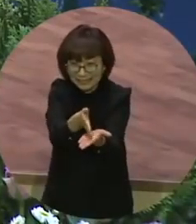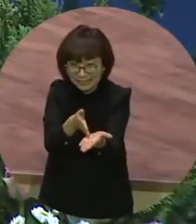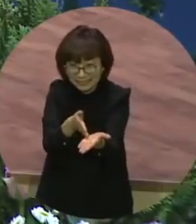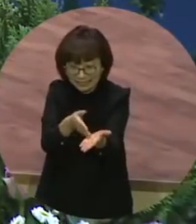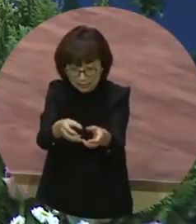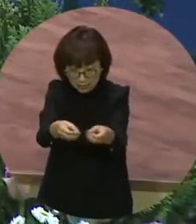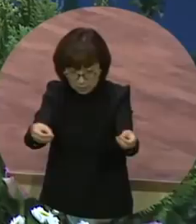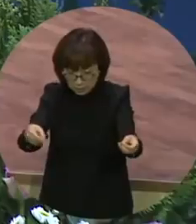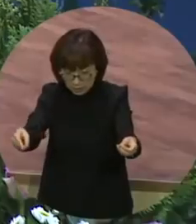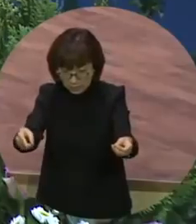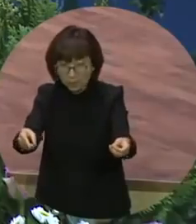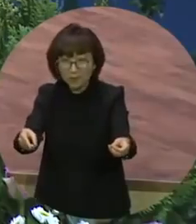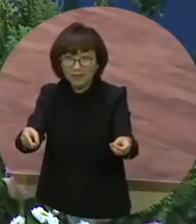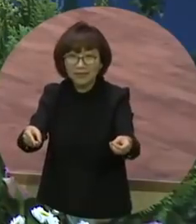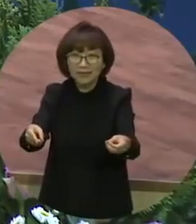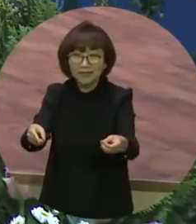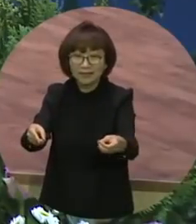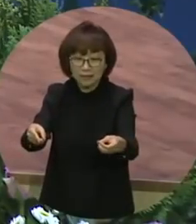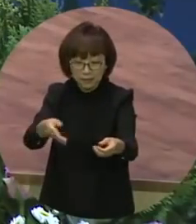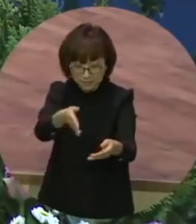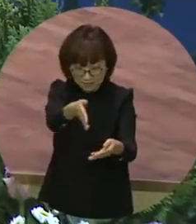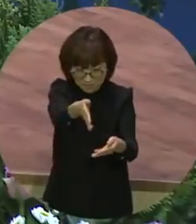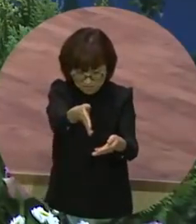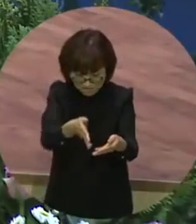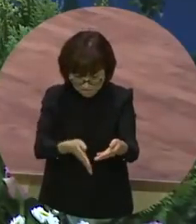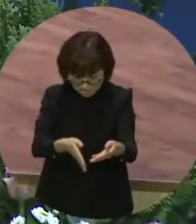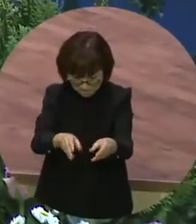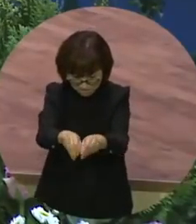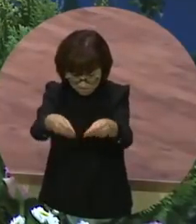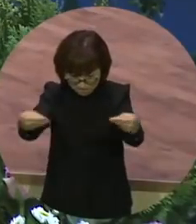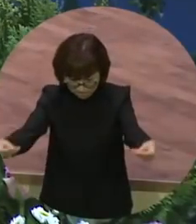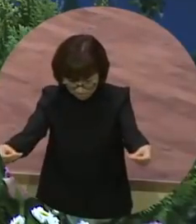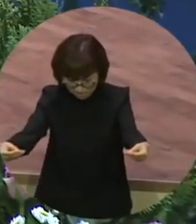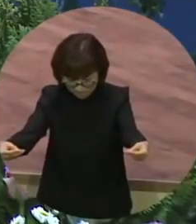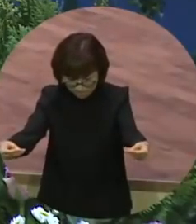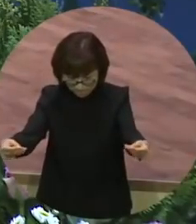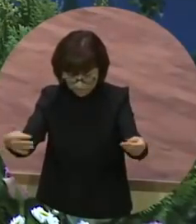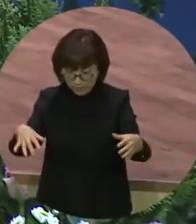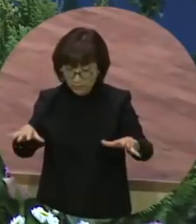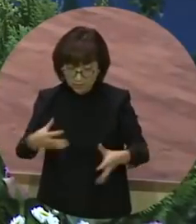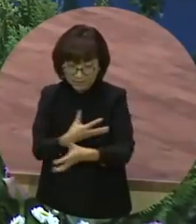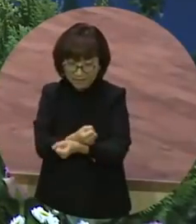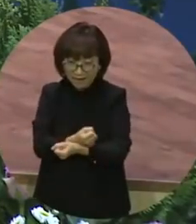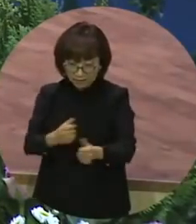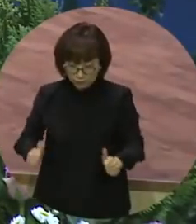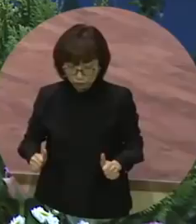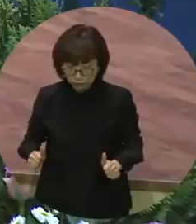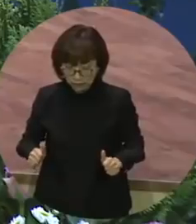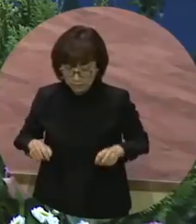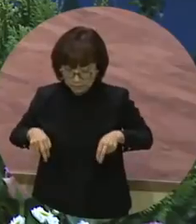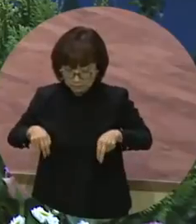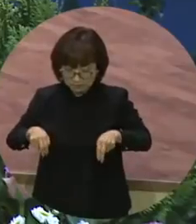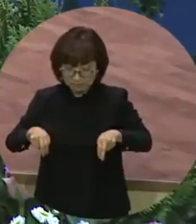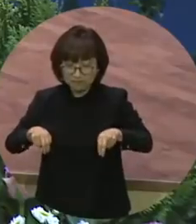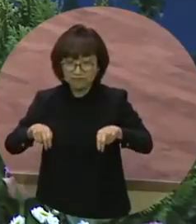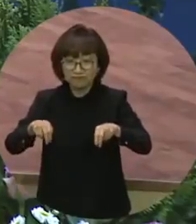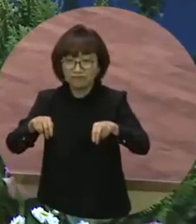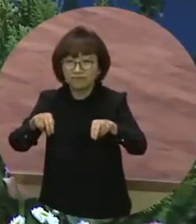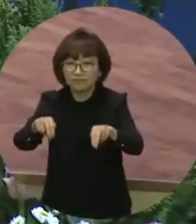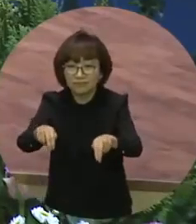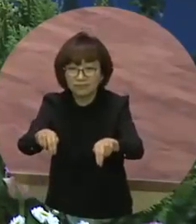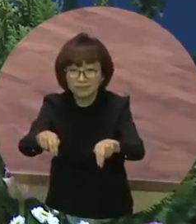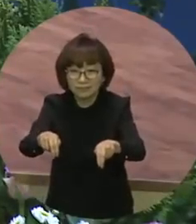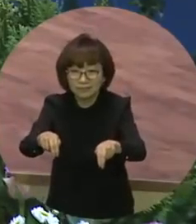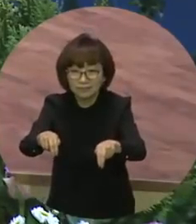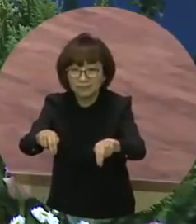계약자의 당사자들이 함께 걸어갑니다. 그 사이를. 짐승 쪼개고 그 사이를. 이 무슨